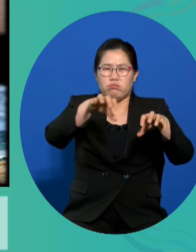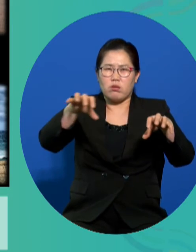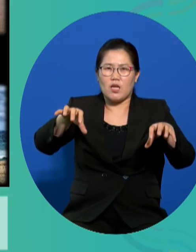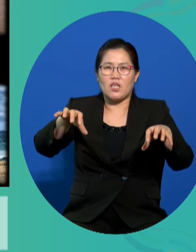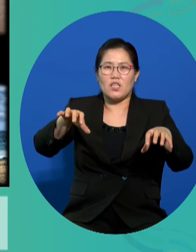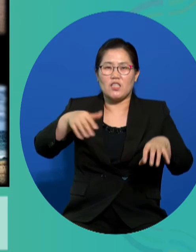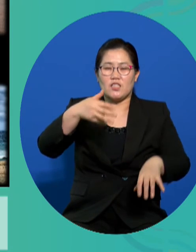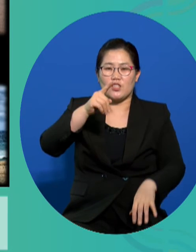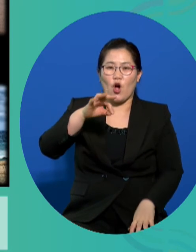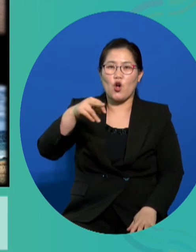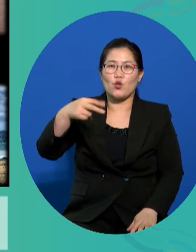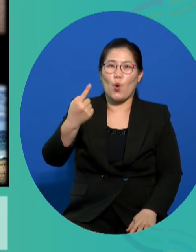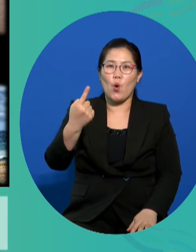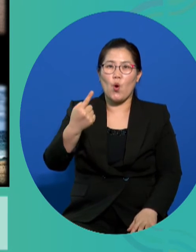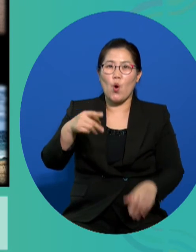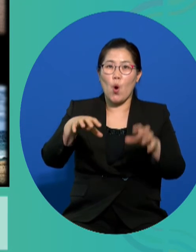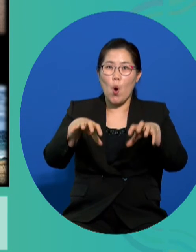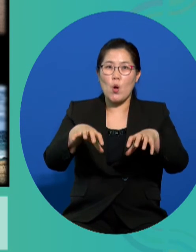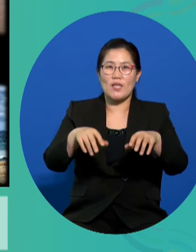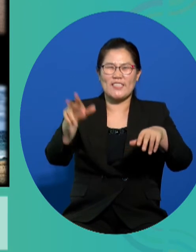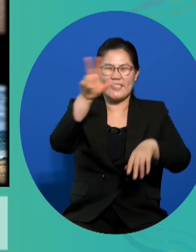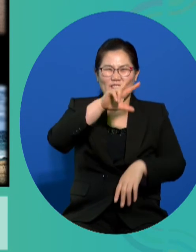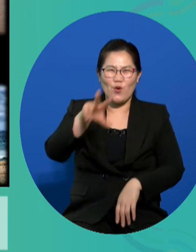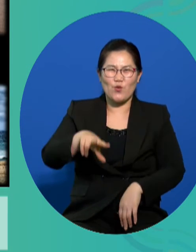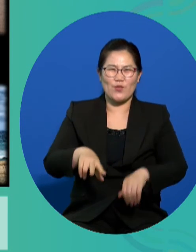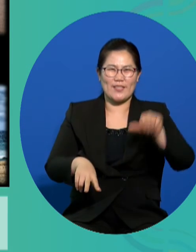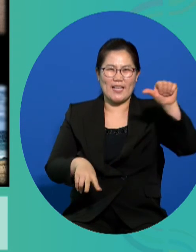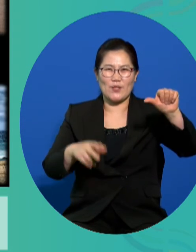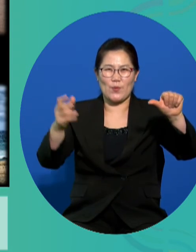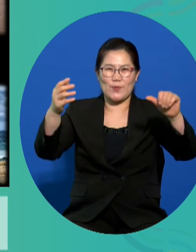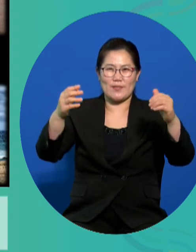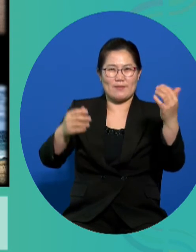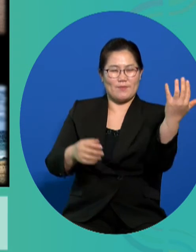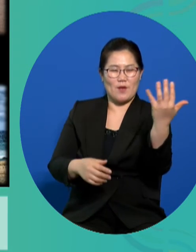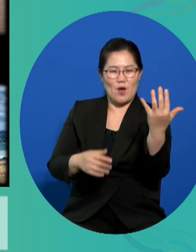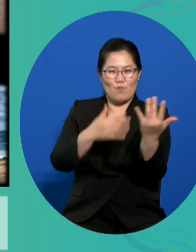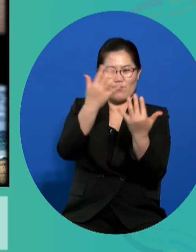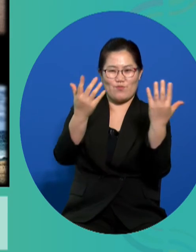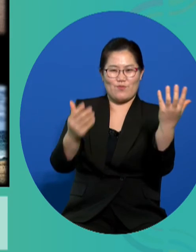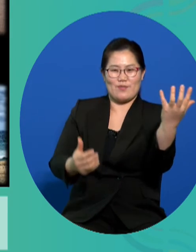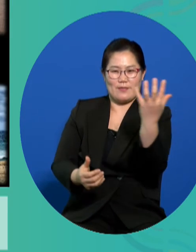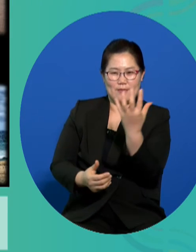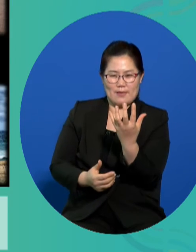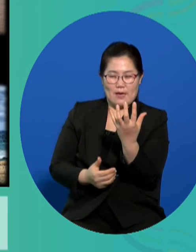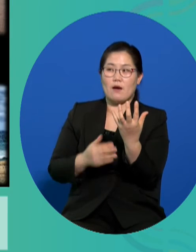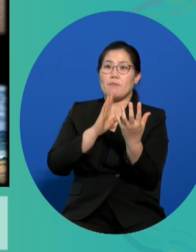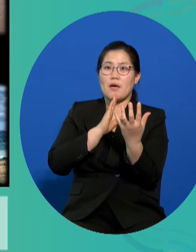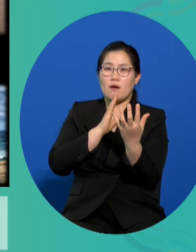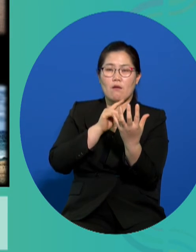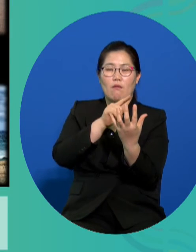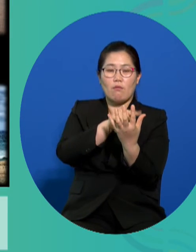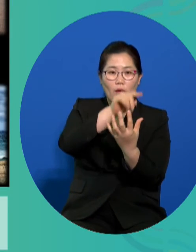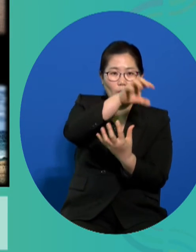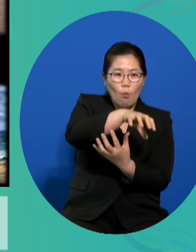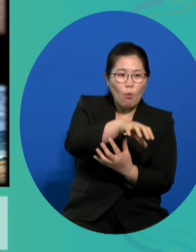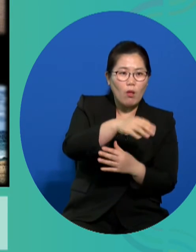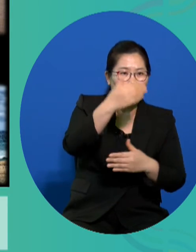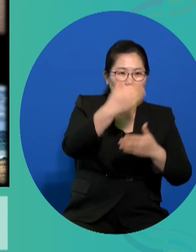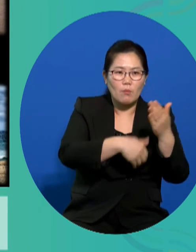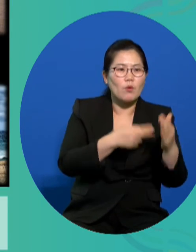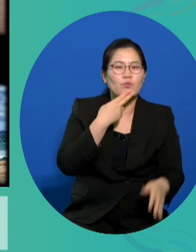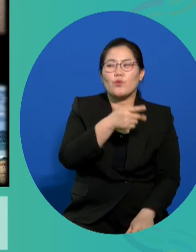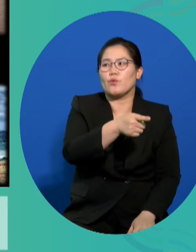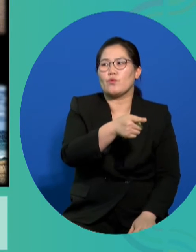성화가 왔습니다. 그럼 그 왔는데 그 지역에 실질적으로 그 유산이 있을까? 그거를 유산이